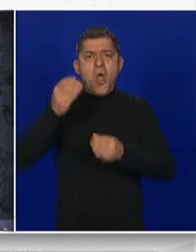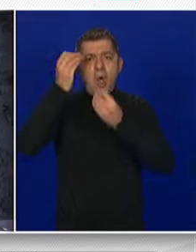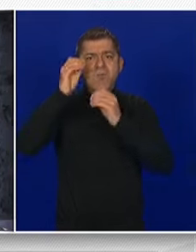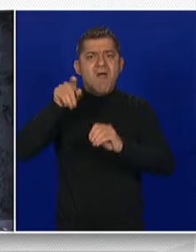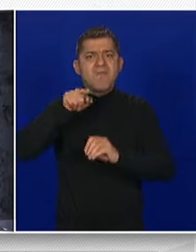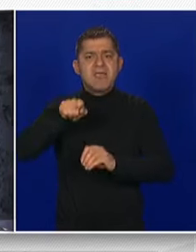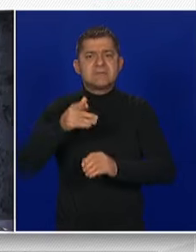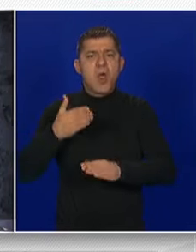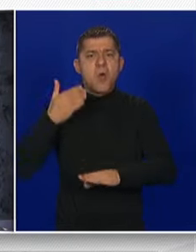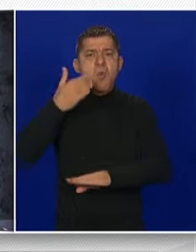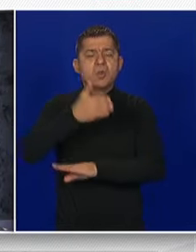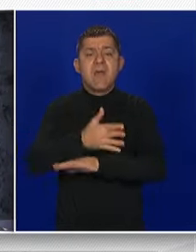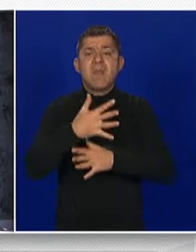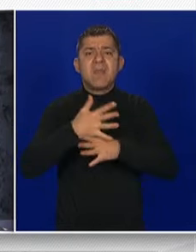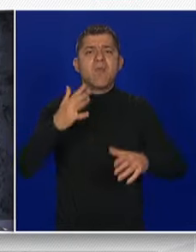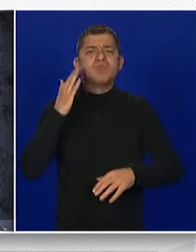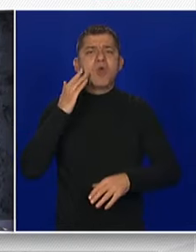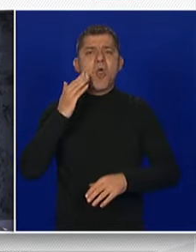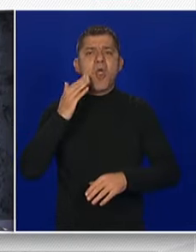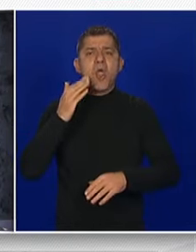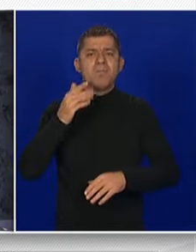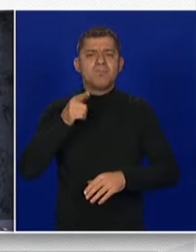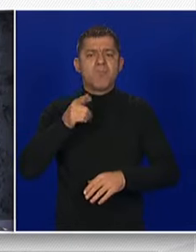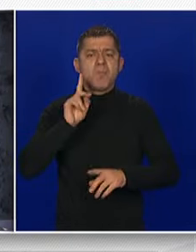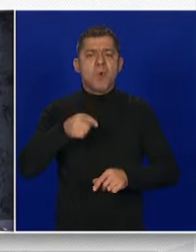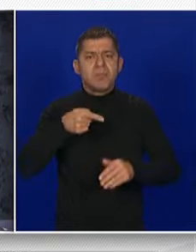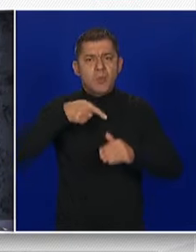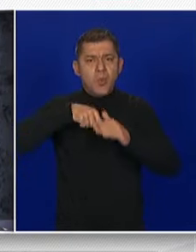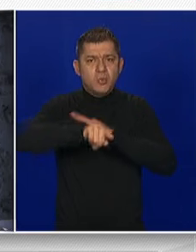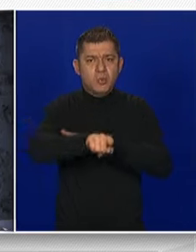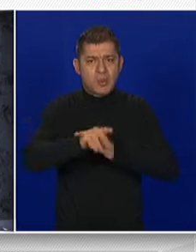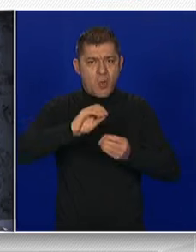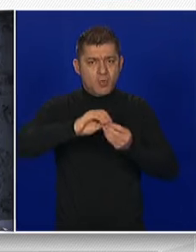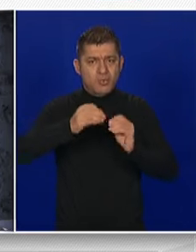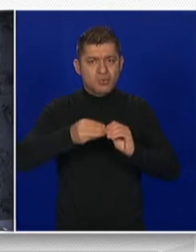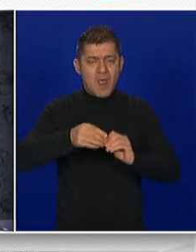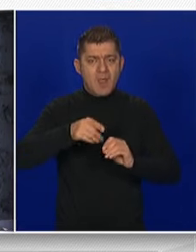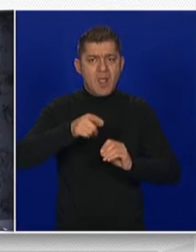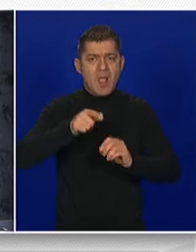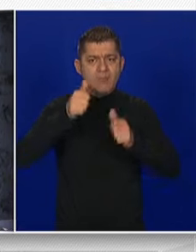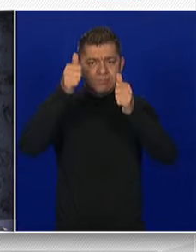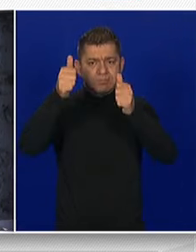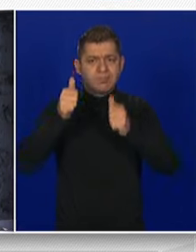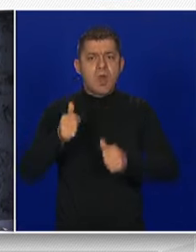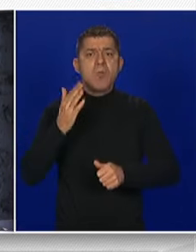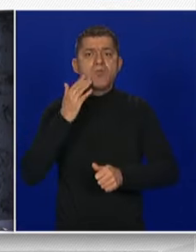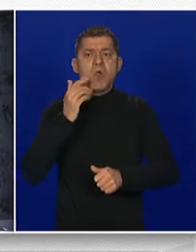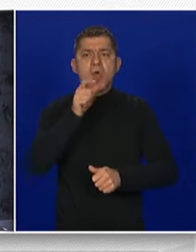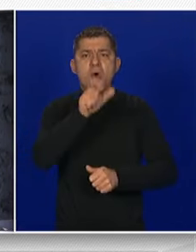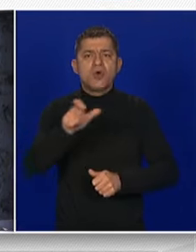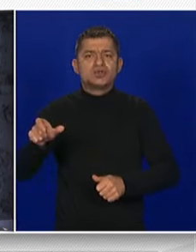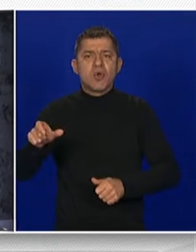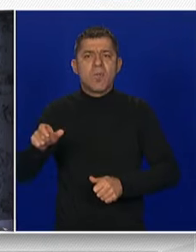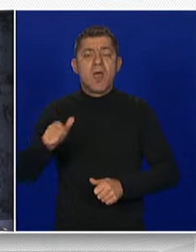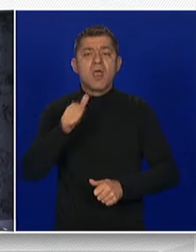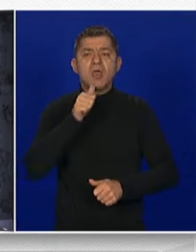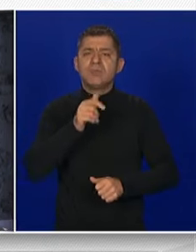najvećem mogućem broju kupaca koji istovremeno mogu biti u njima i strogo se